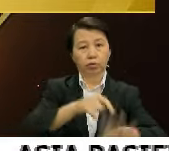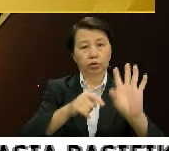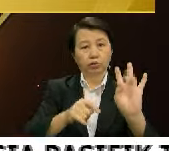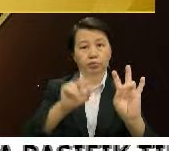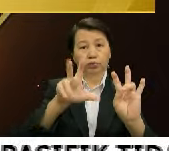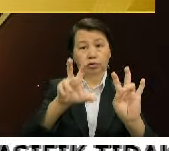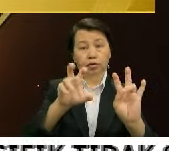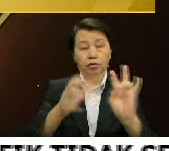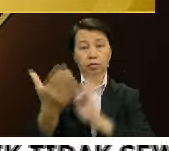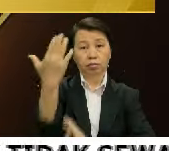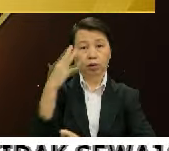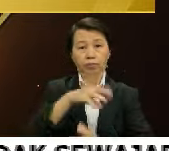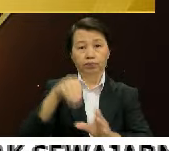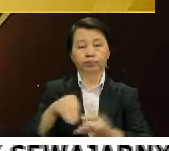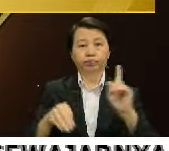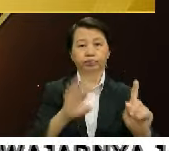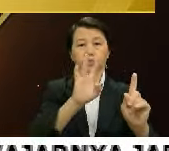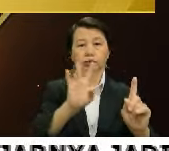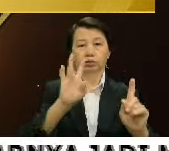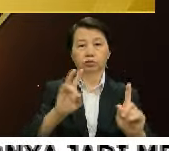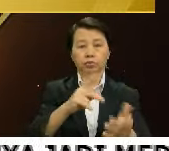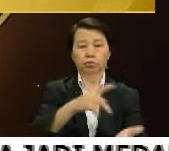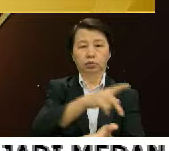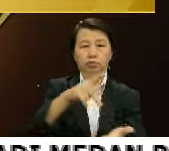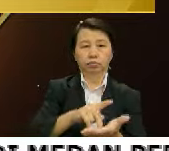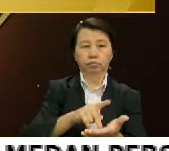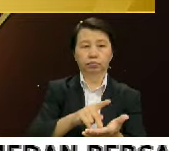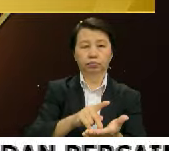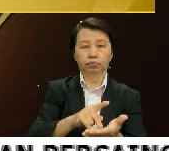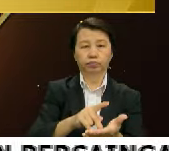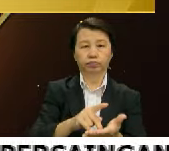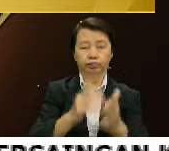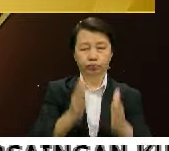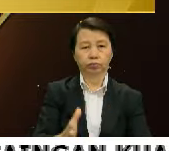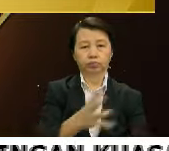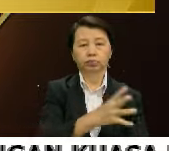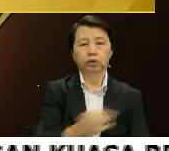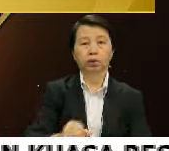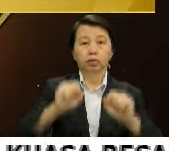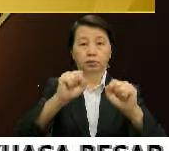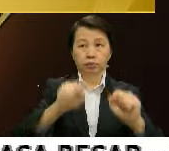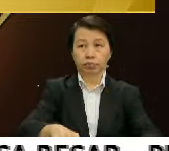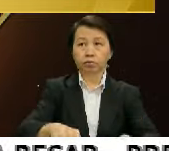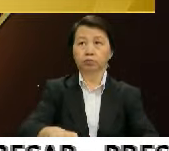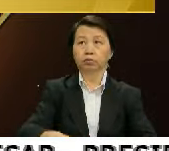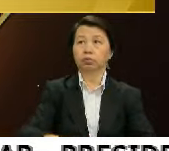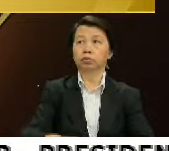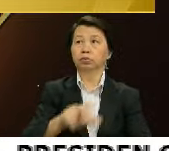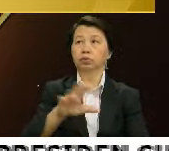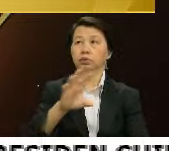pagi, membabitkan 137 saluran mengundi dan sekaligus membolehkan